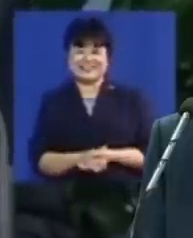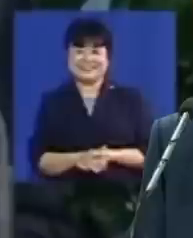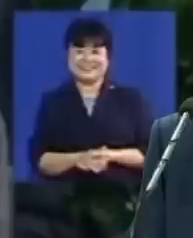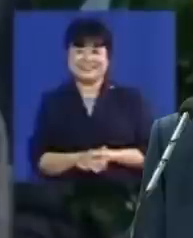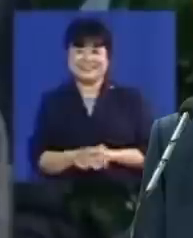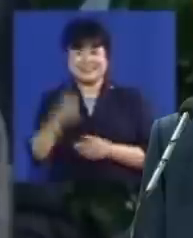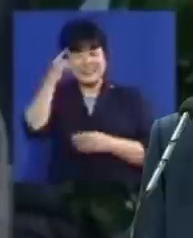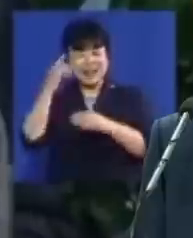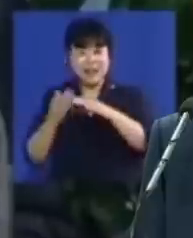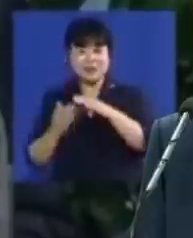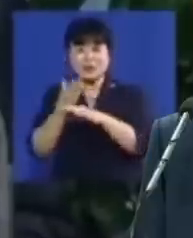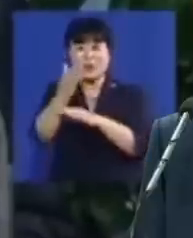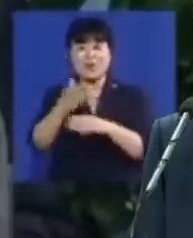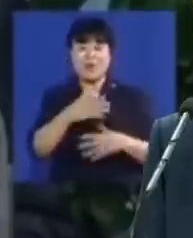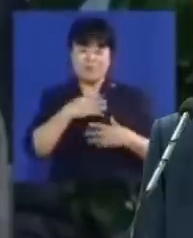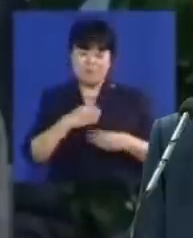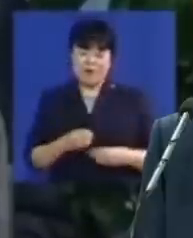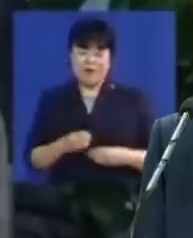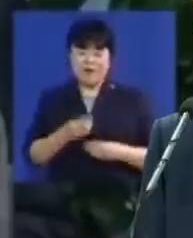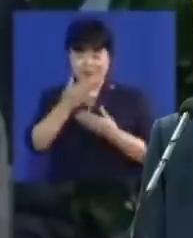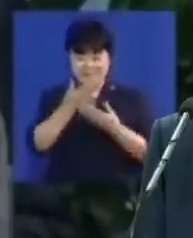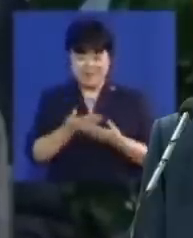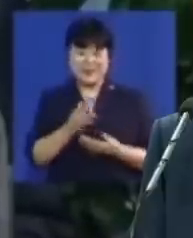상상을 못할 만큼 평안한 것입니다.